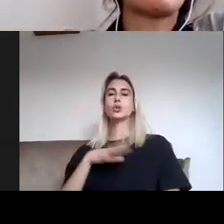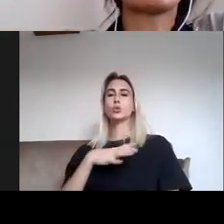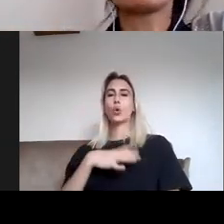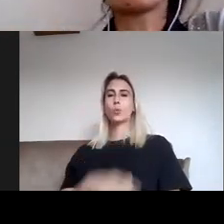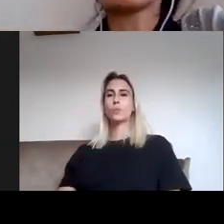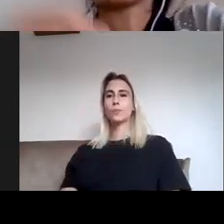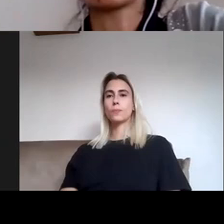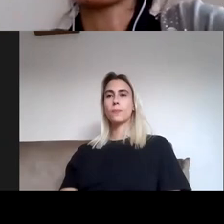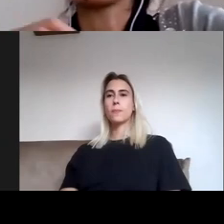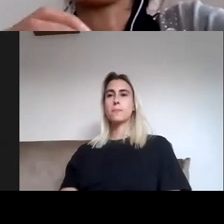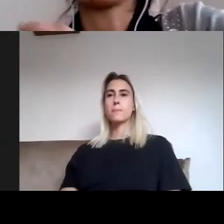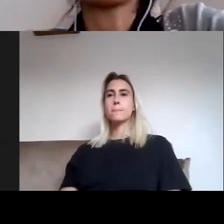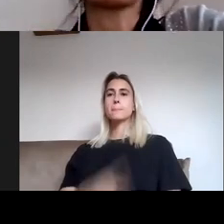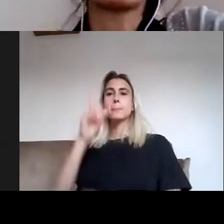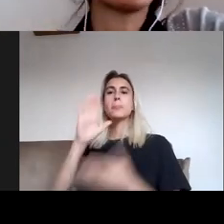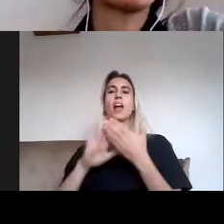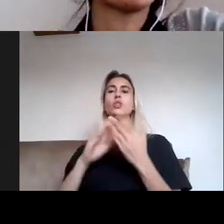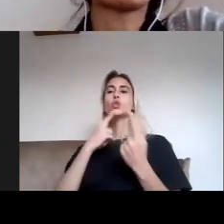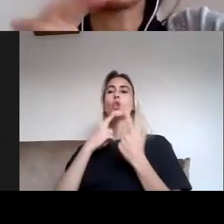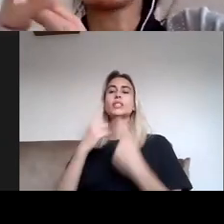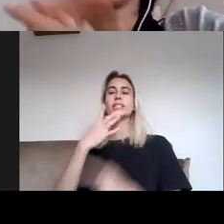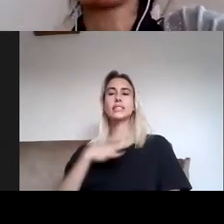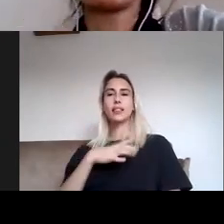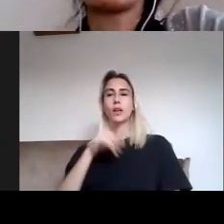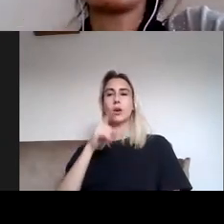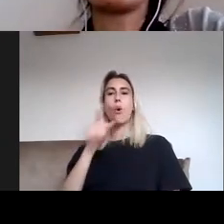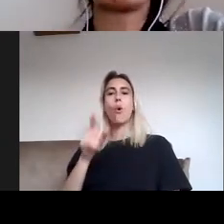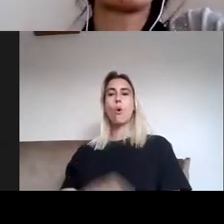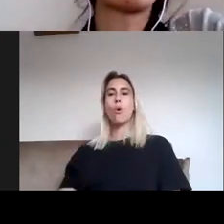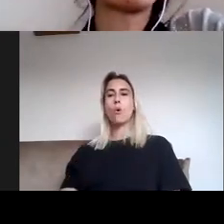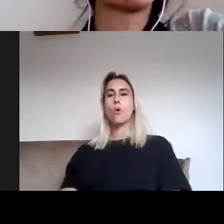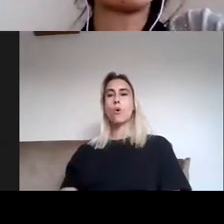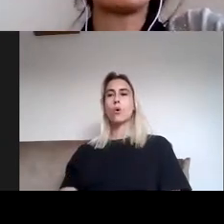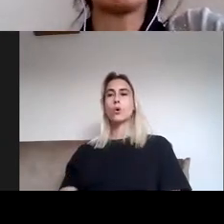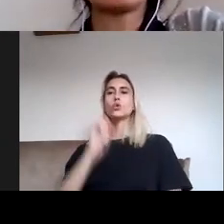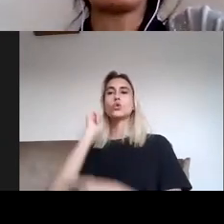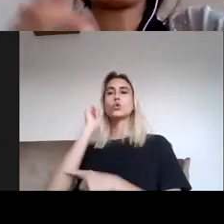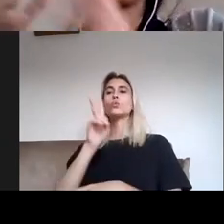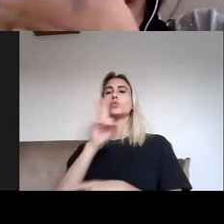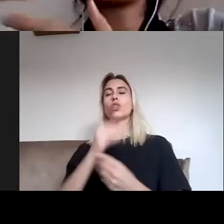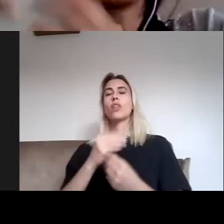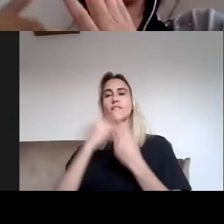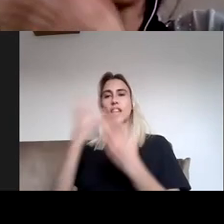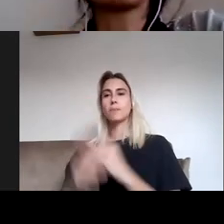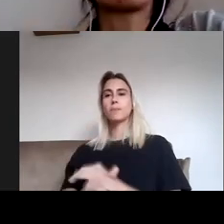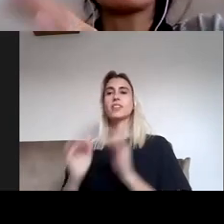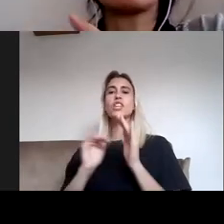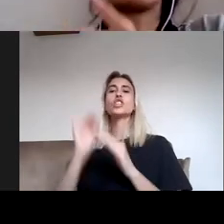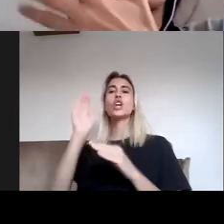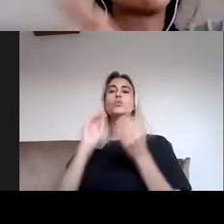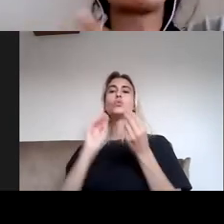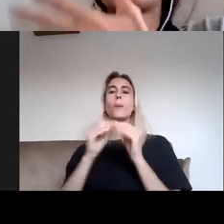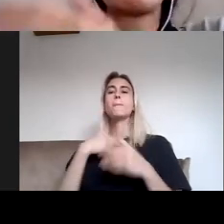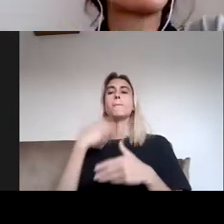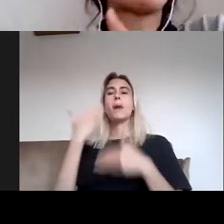bir arkadaşımız da söz istedi. Onu da isterseniz sunumun sonunda vereyim. Yaşanan sorunlardan zaten